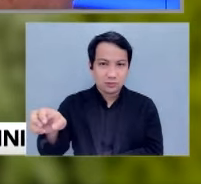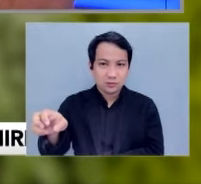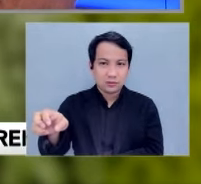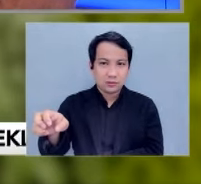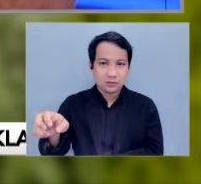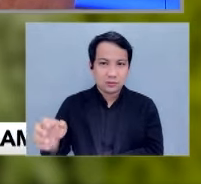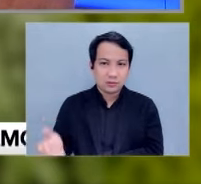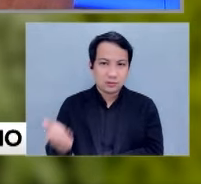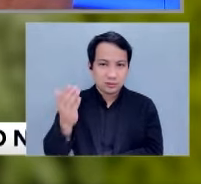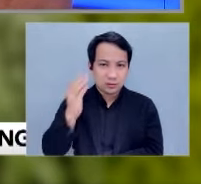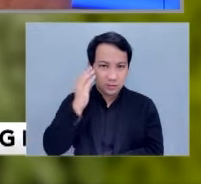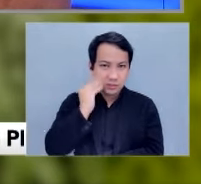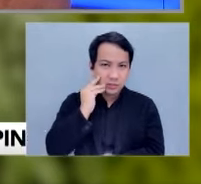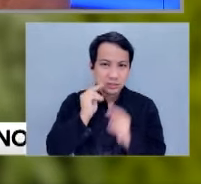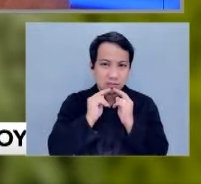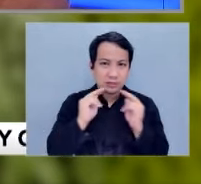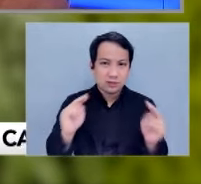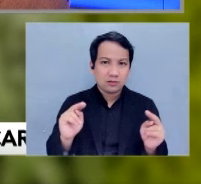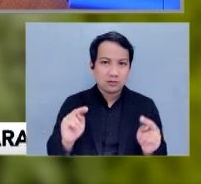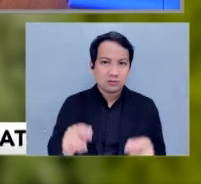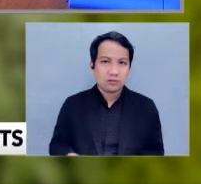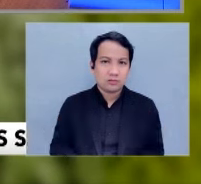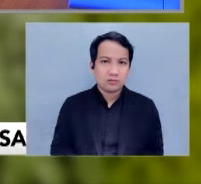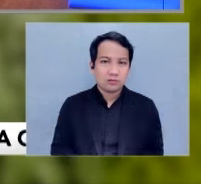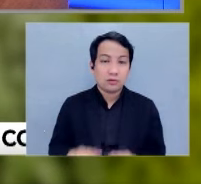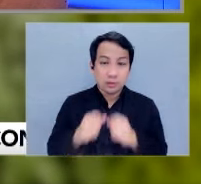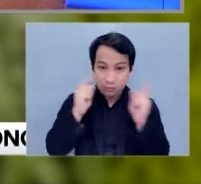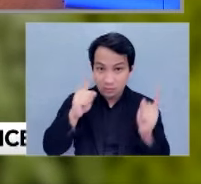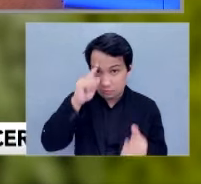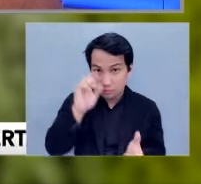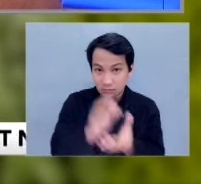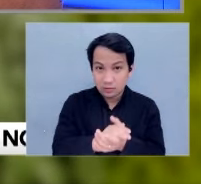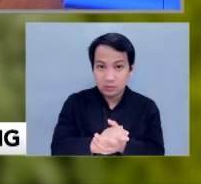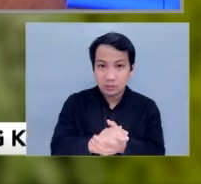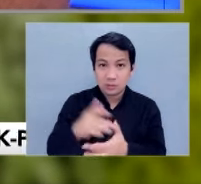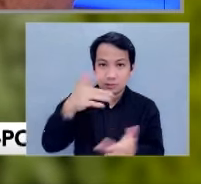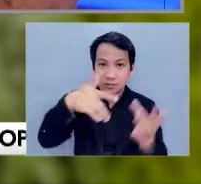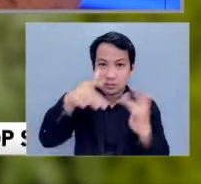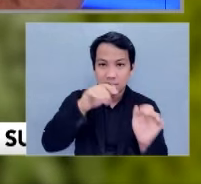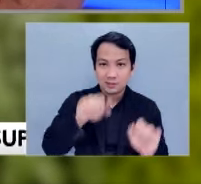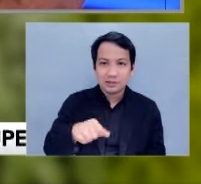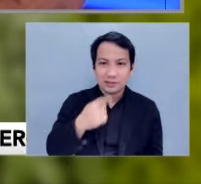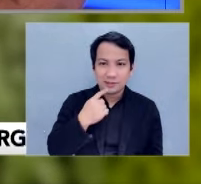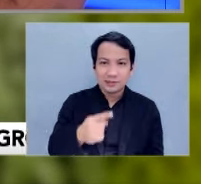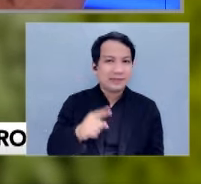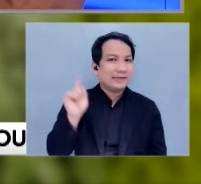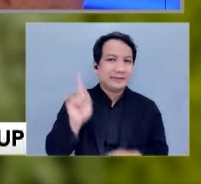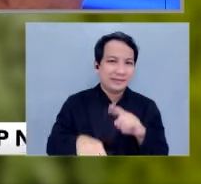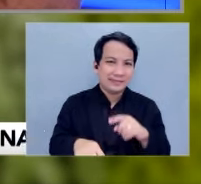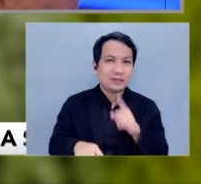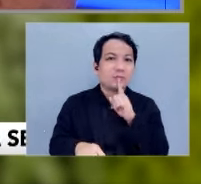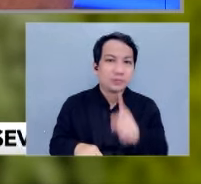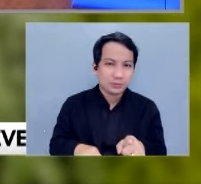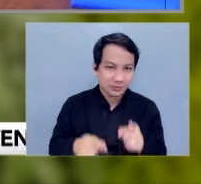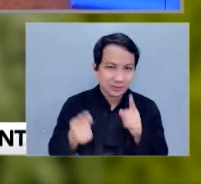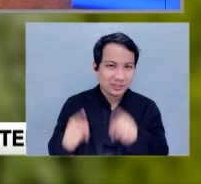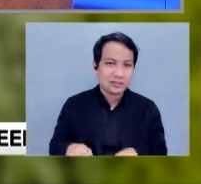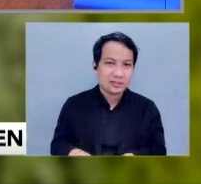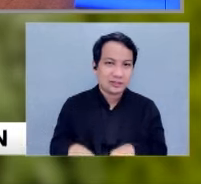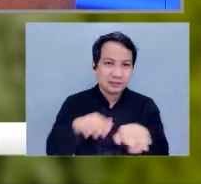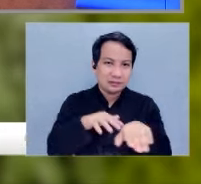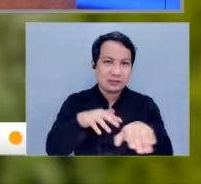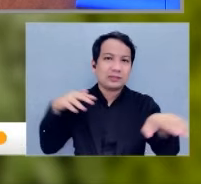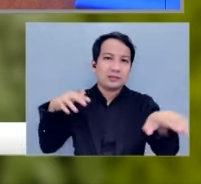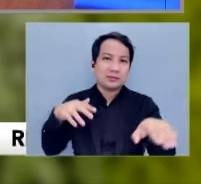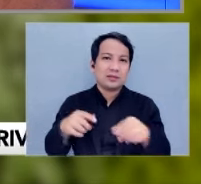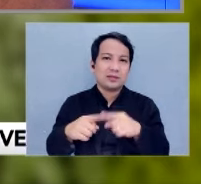yung news na yan, grabe. Hindi ako naniwala, kala ko magbubulakbol yung bata. Hindi pala. Totoo ba't hindi? Pala. Sobrang tindi din ng traffic sa